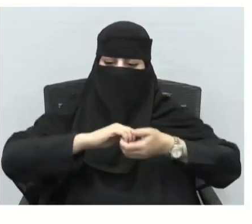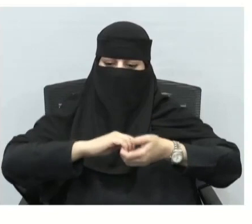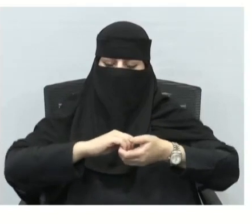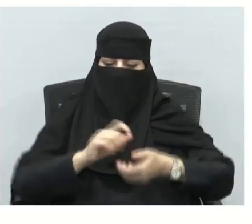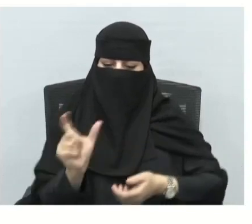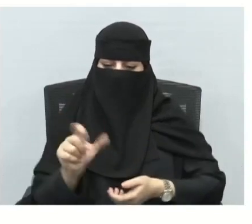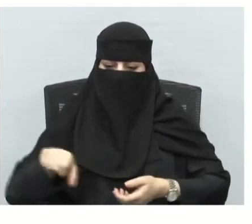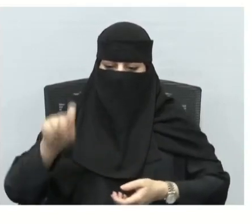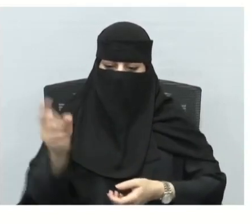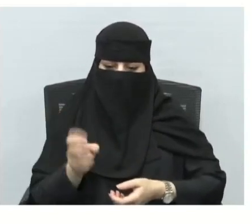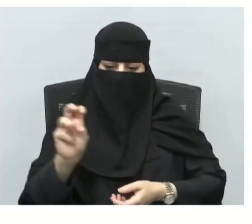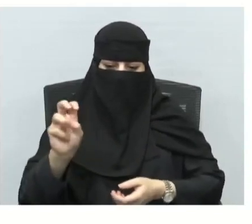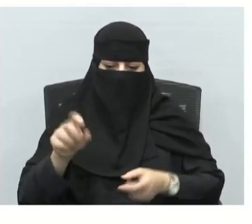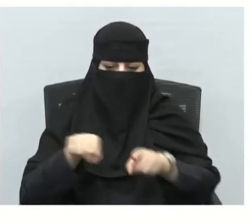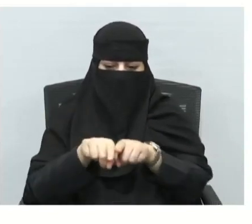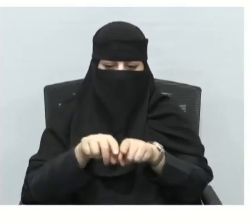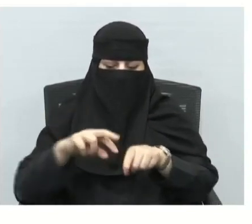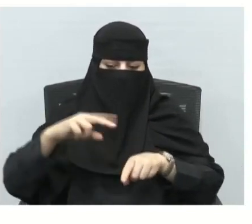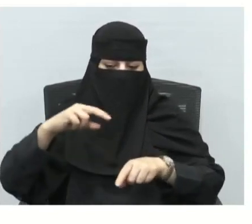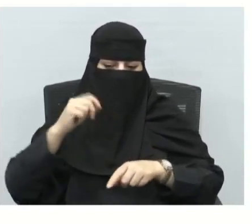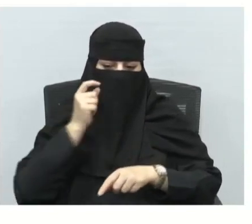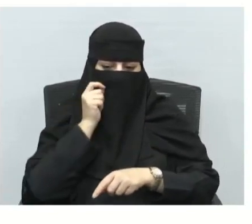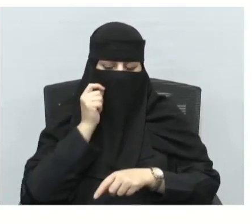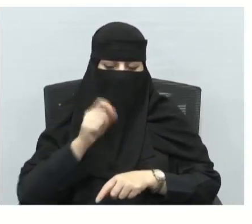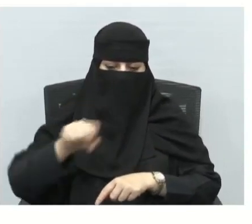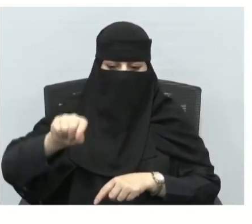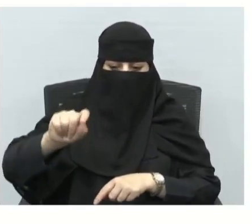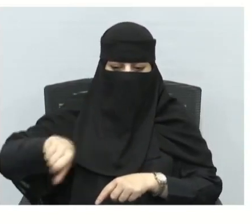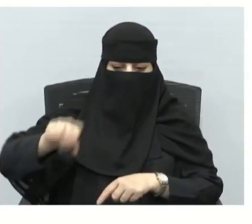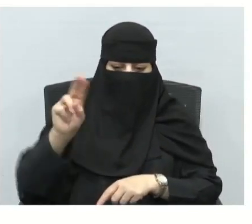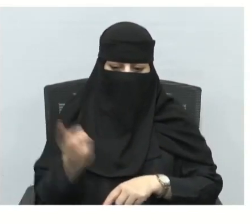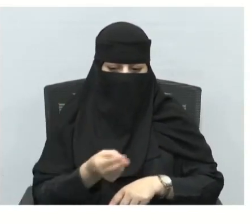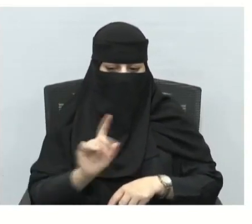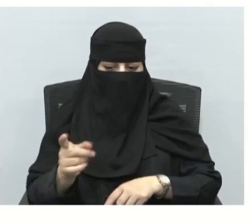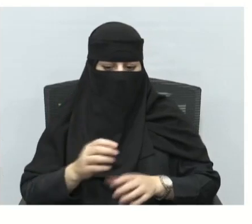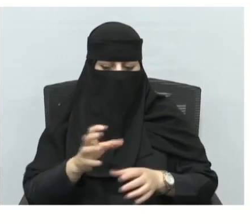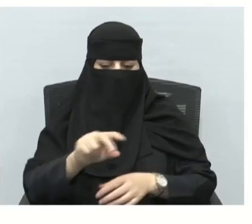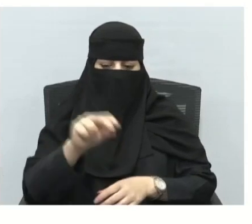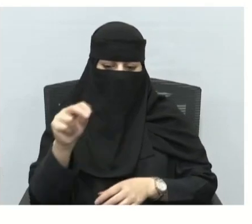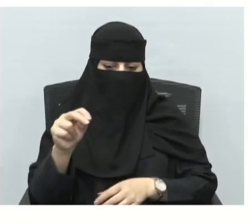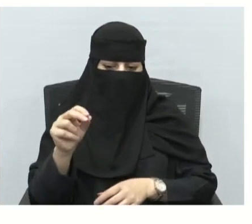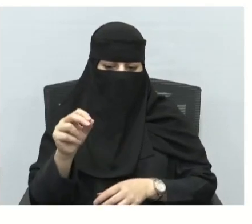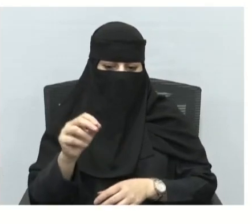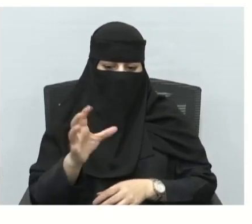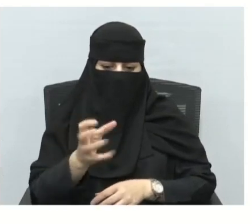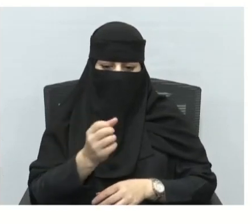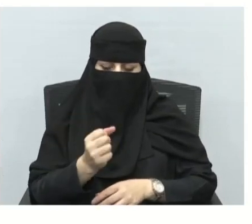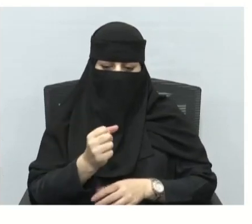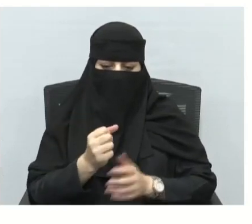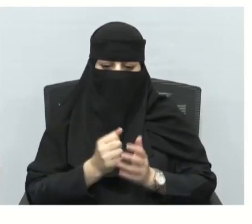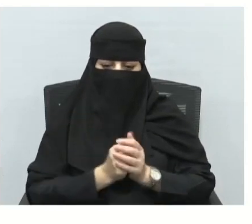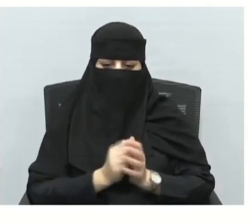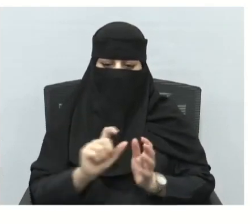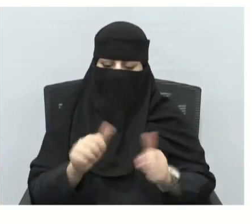نورا اخت فواز ماذا تفعل نورا بماذا تمسك احسنتم